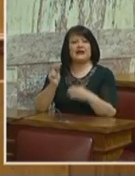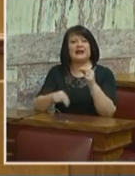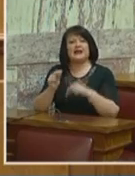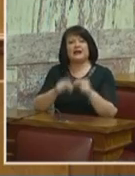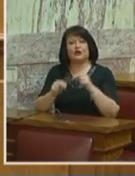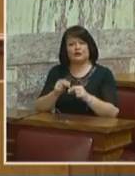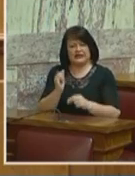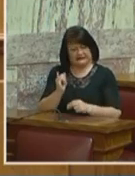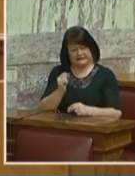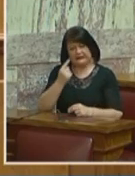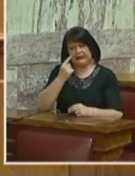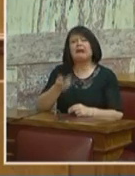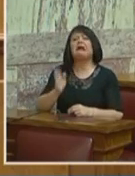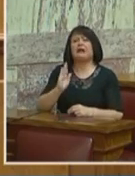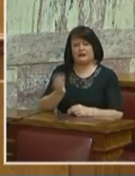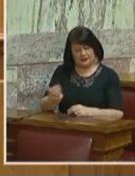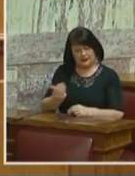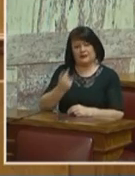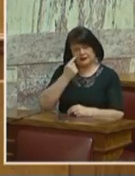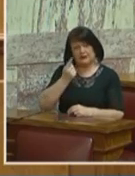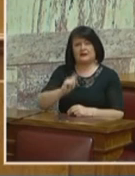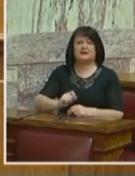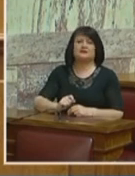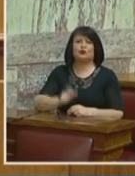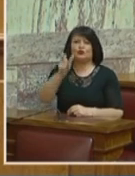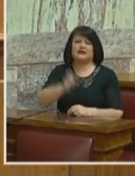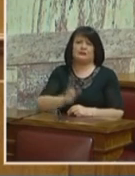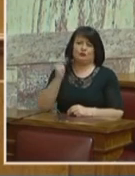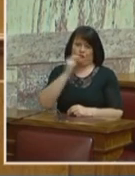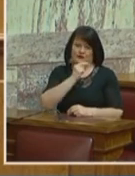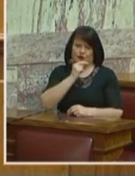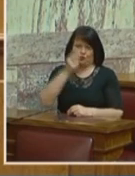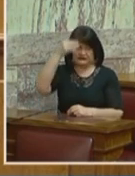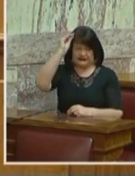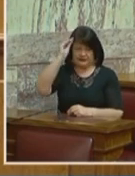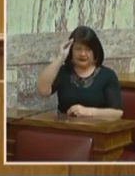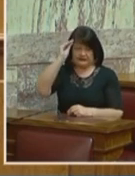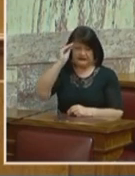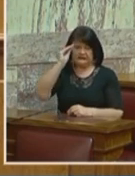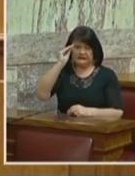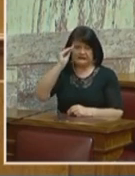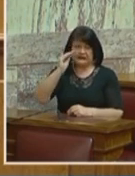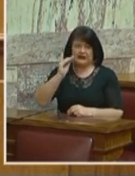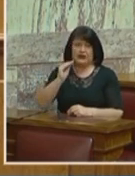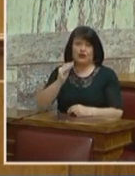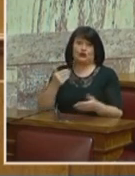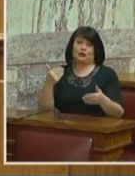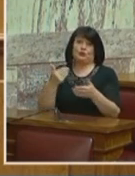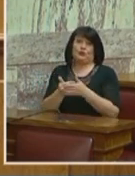αργήσουν. Κανείς, ούτε ο ίδιος ο κύριος Τσίπρας, δεν πιστεύει ότι οι εθνικές εκλογές θα γίνουν στο τέλος της